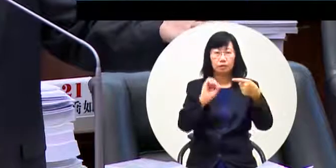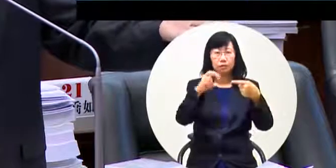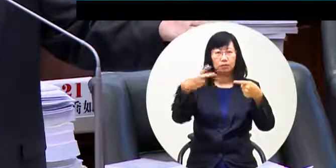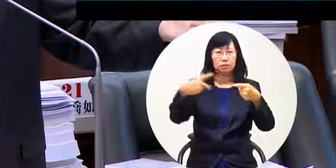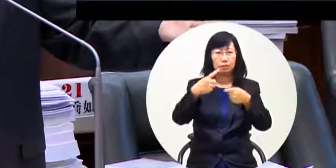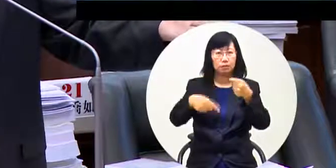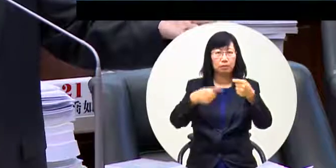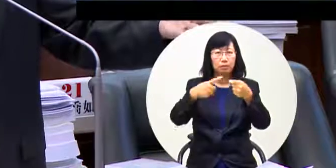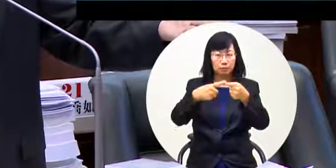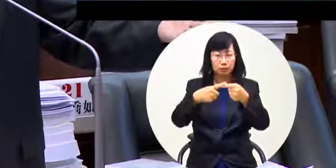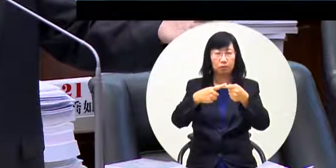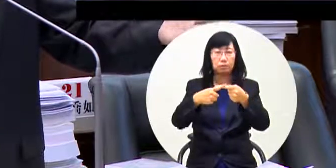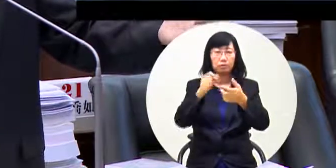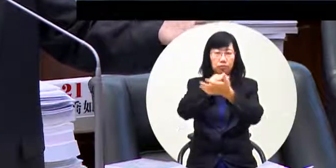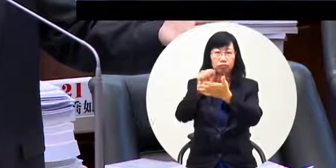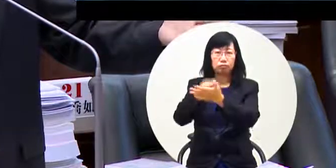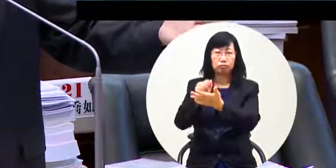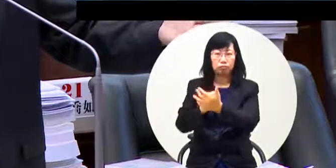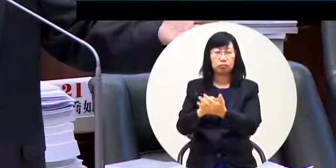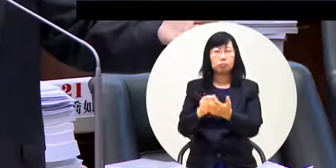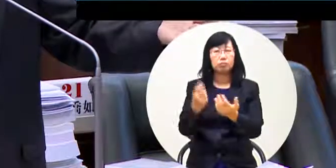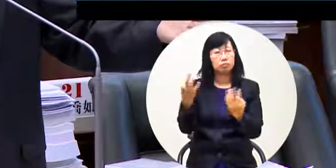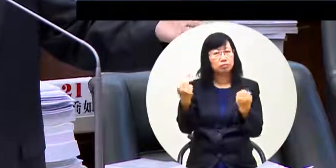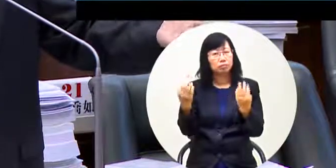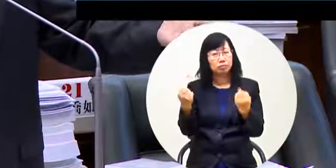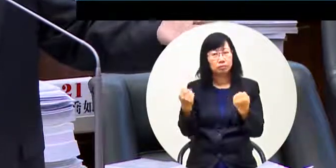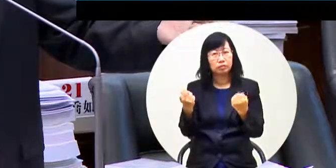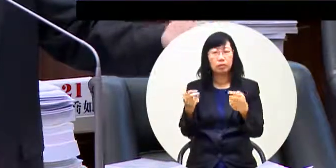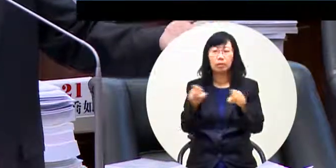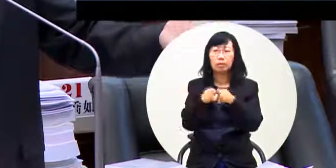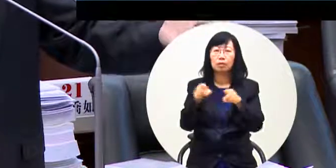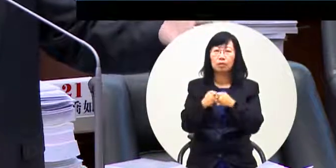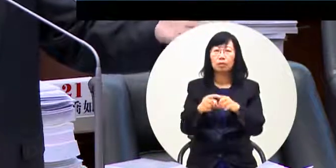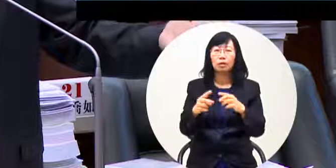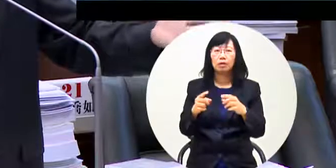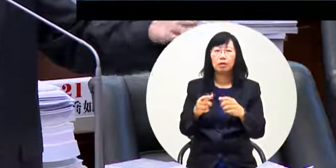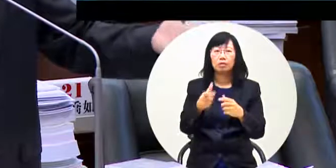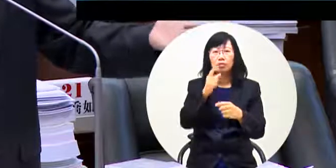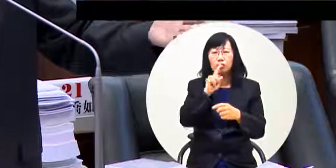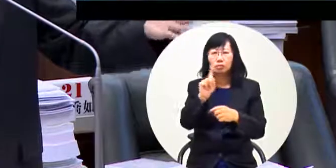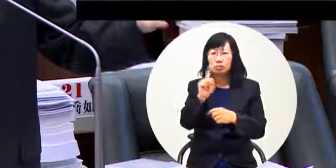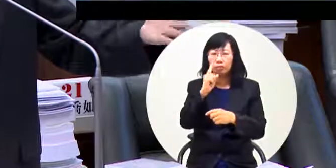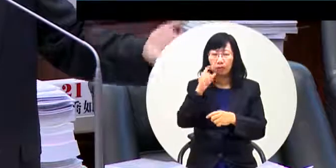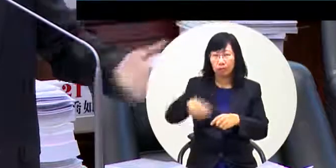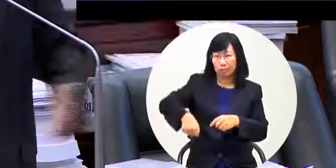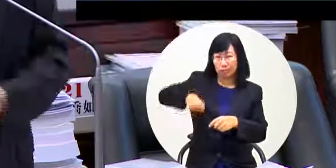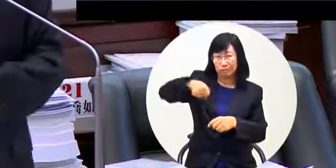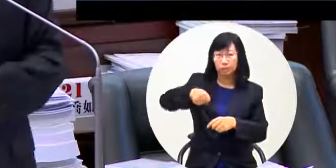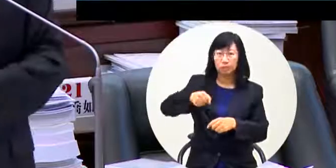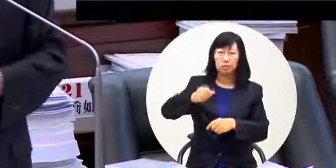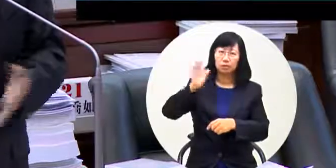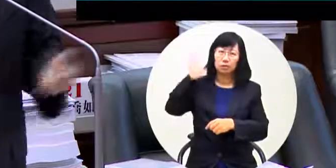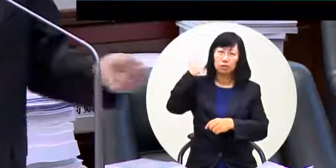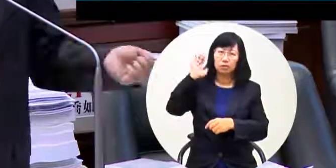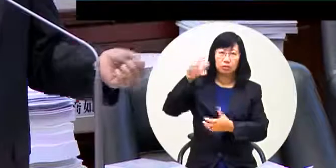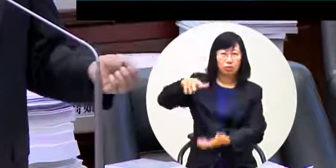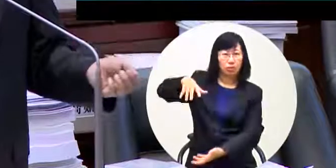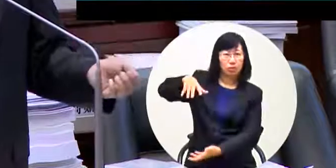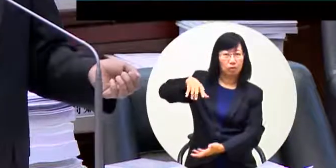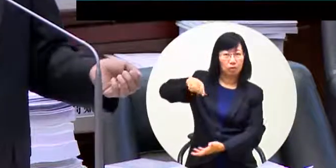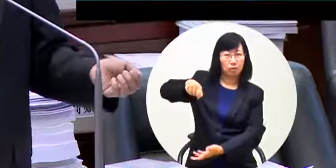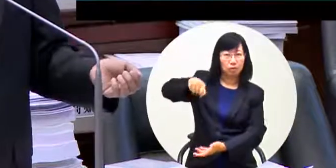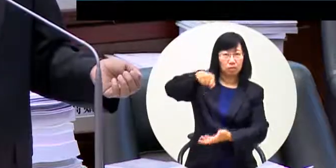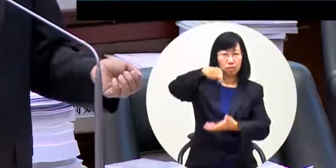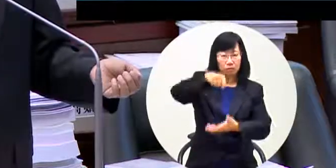高雄人拢讲伊灌水的文化，现在差不多，不是说水质袂啉子，是口感不